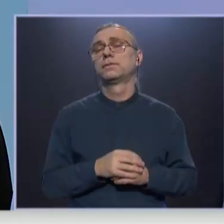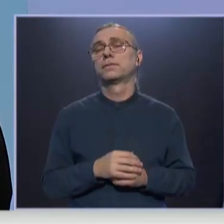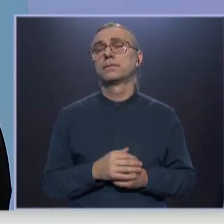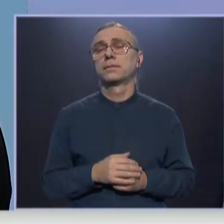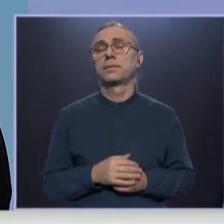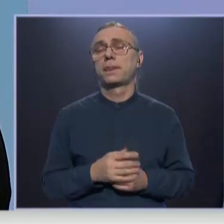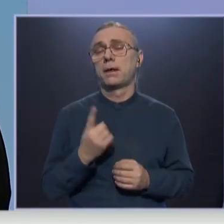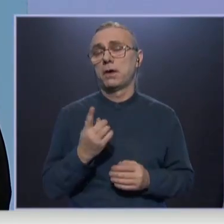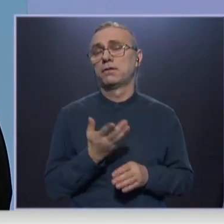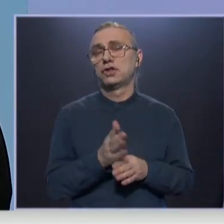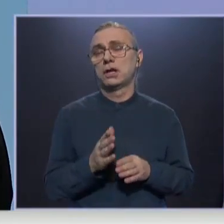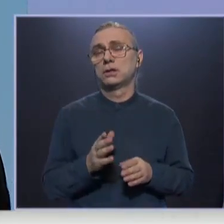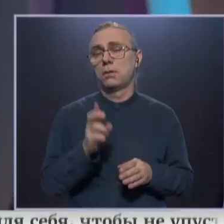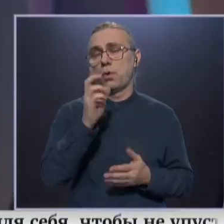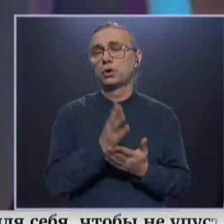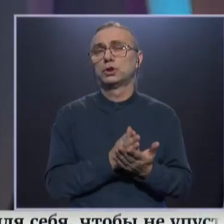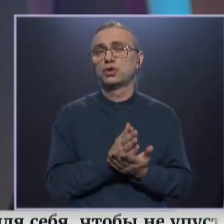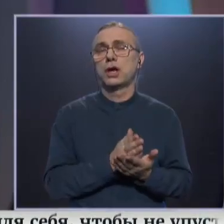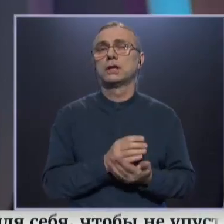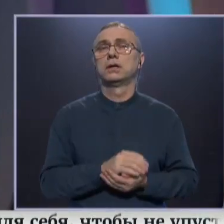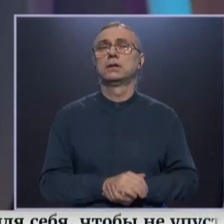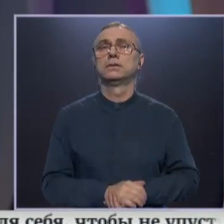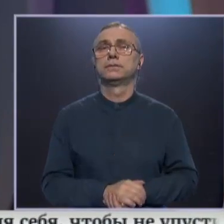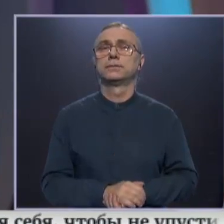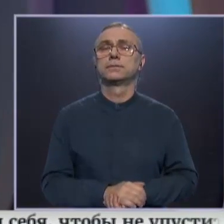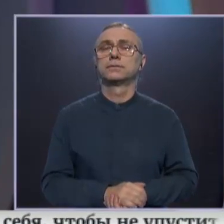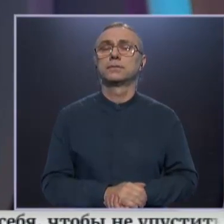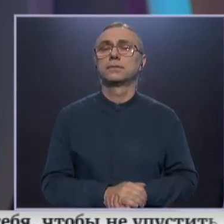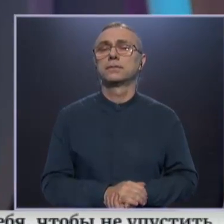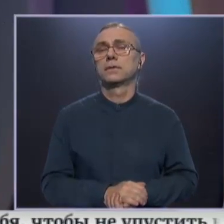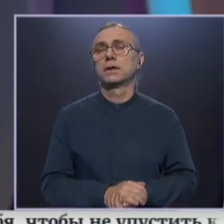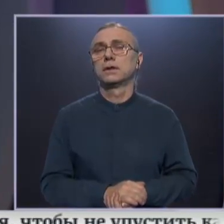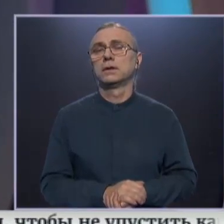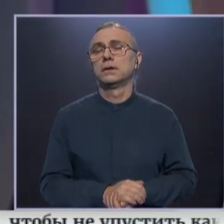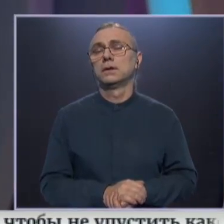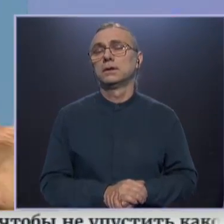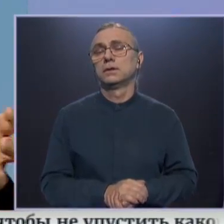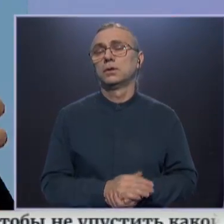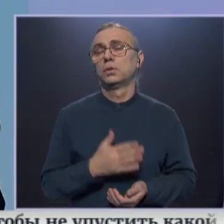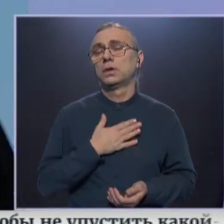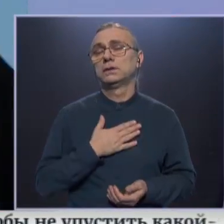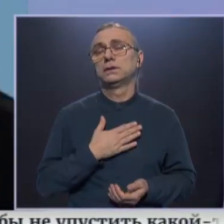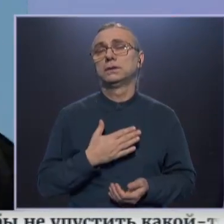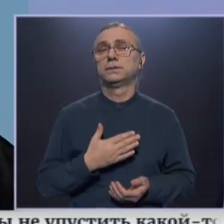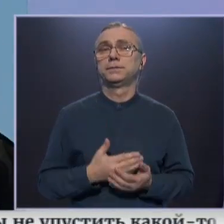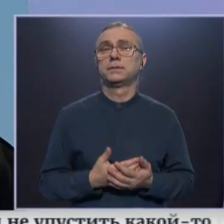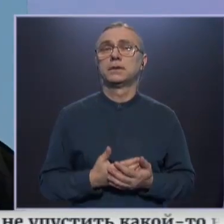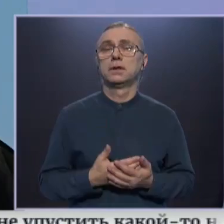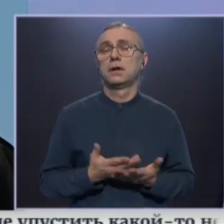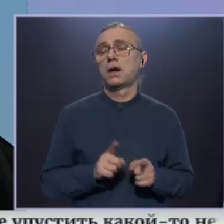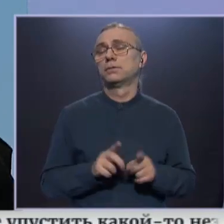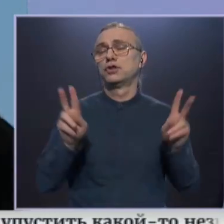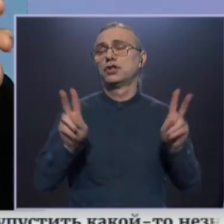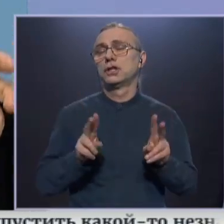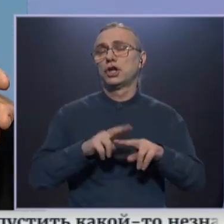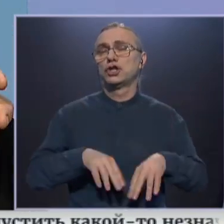части вот богослужения. А это была не одна история? Нет. Вот, конечно. По сути, у нас как вот чин крещения